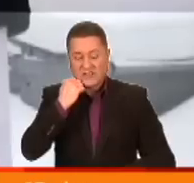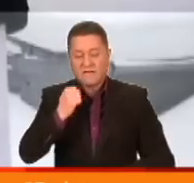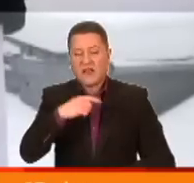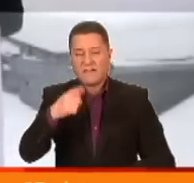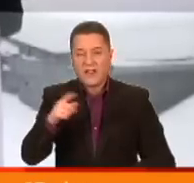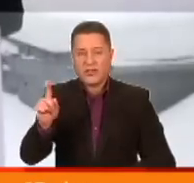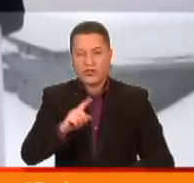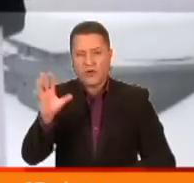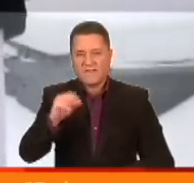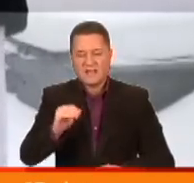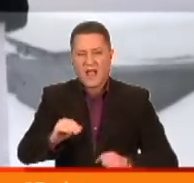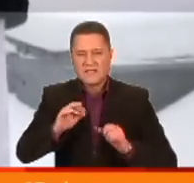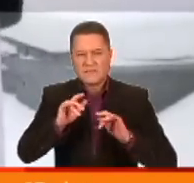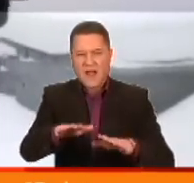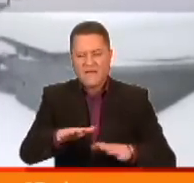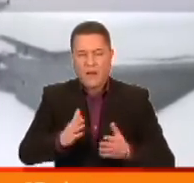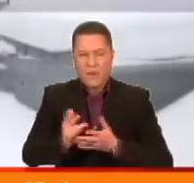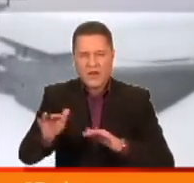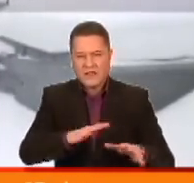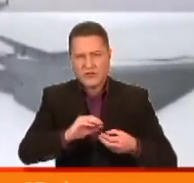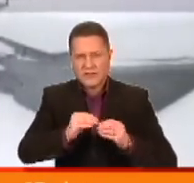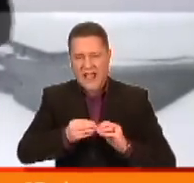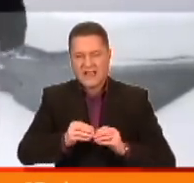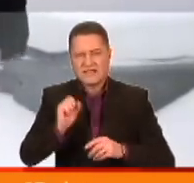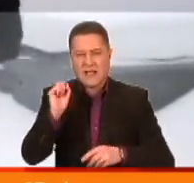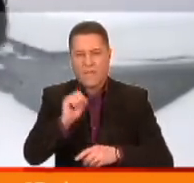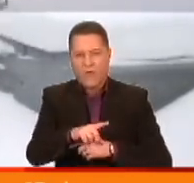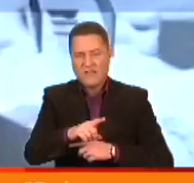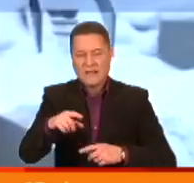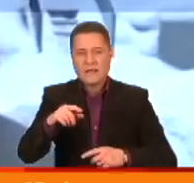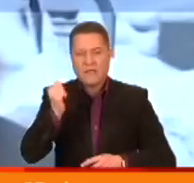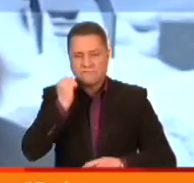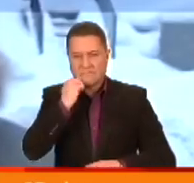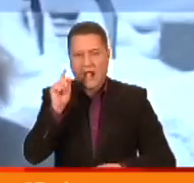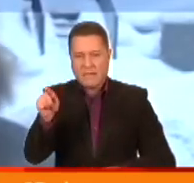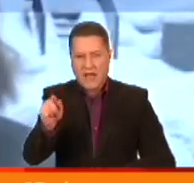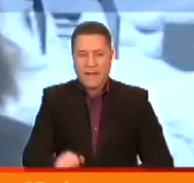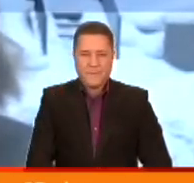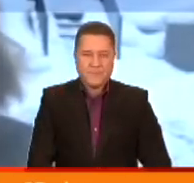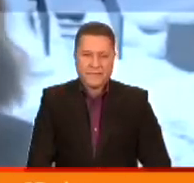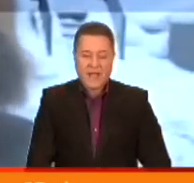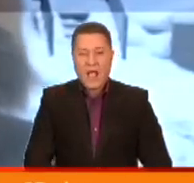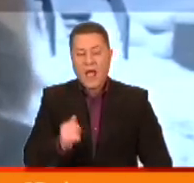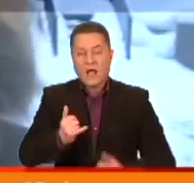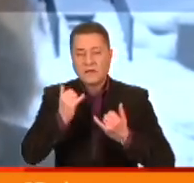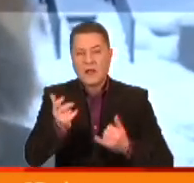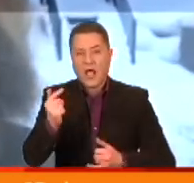справа – політичне замовлення Кремля. Люди, вони воєнопленні. Для того, щоб все ж таки